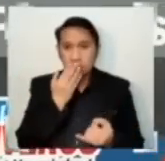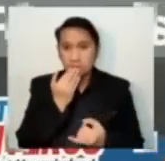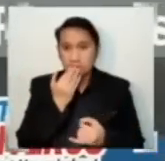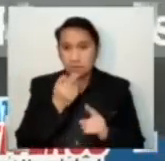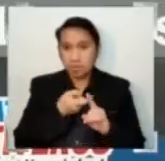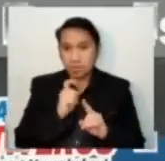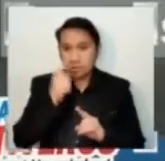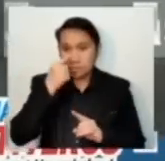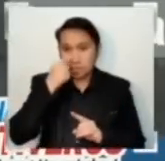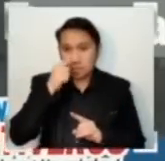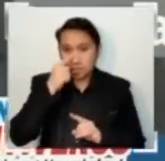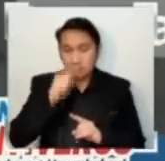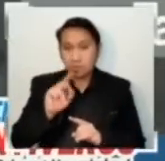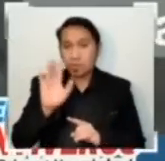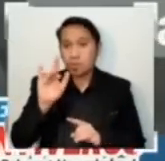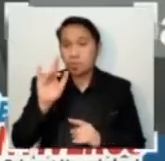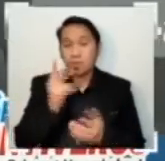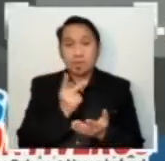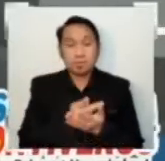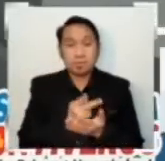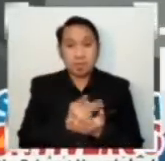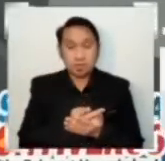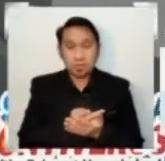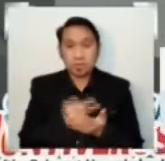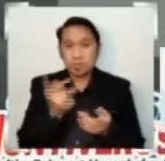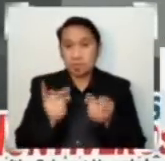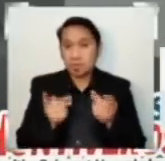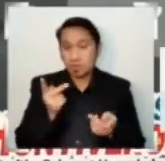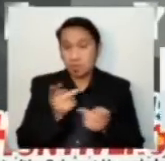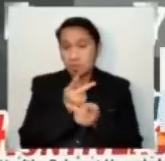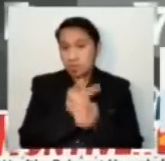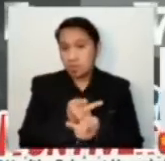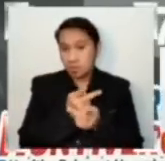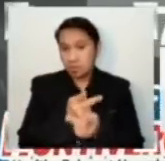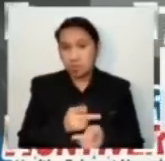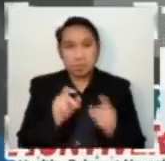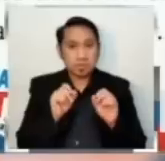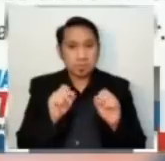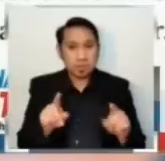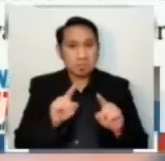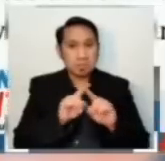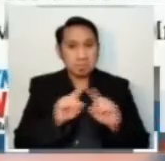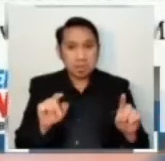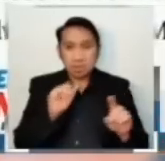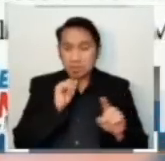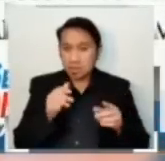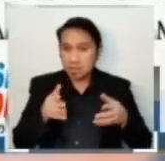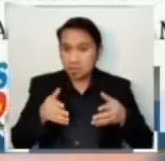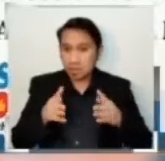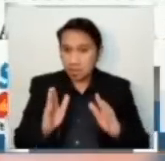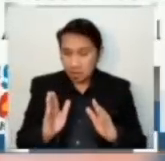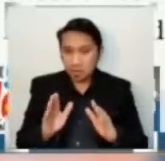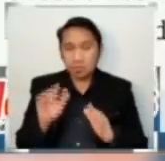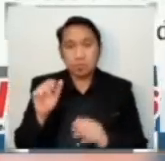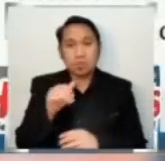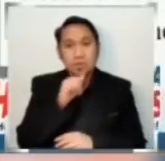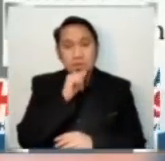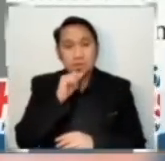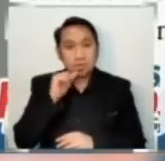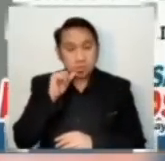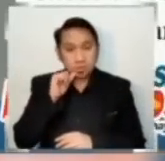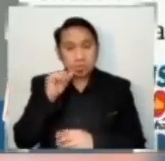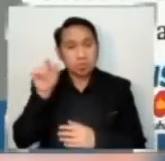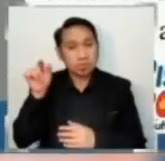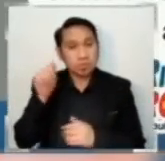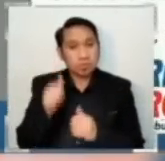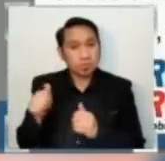saan 25 pesos per kilo lang ang bentahan. Pero hindi umano sila pinayagan ni Agriculture Senior Yusek Domingo Panganiban. Sa